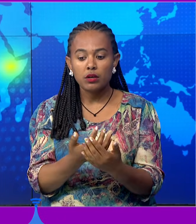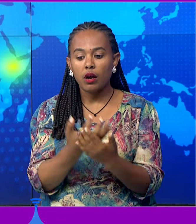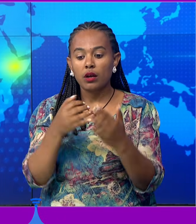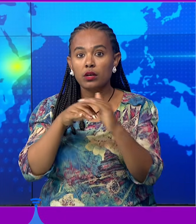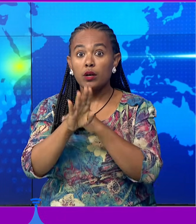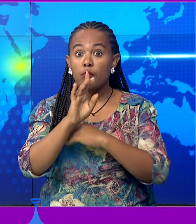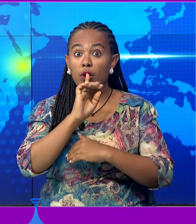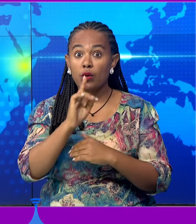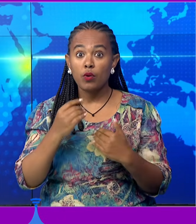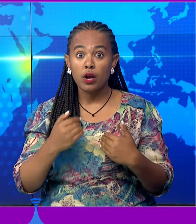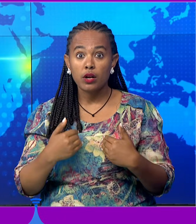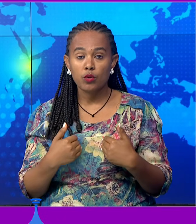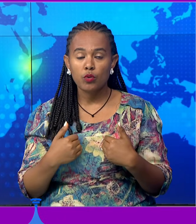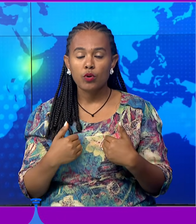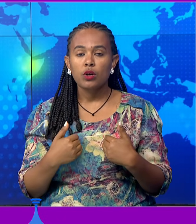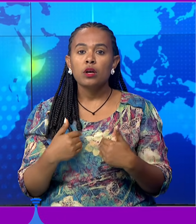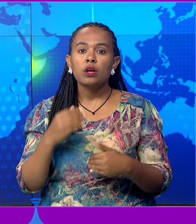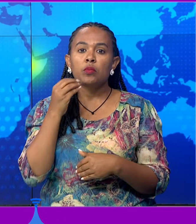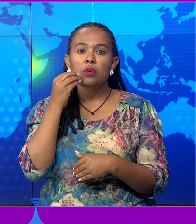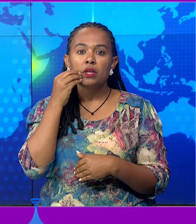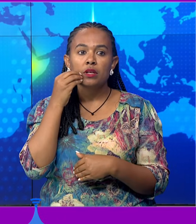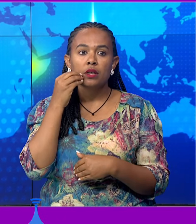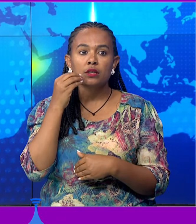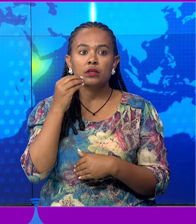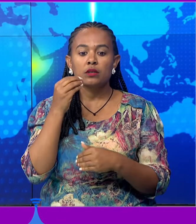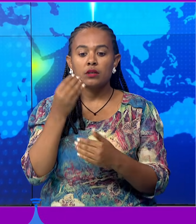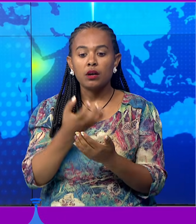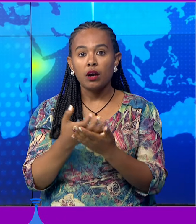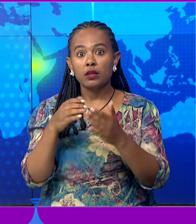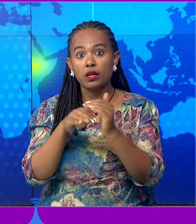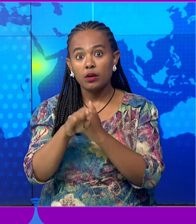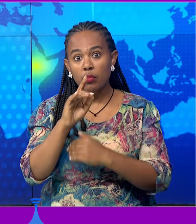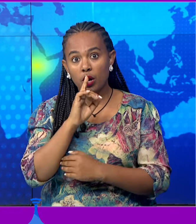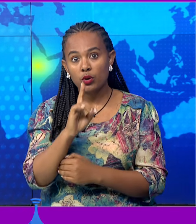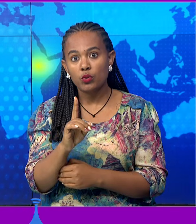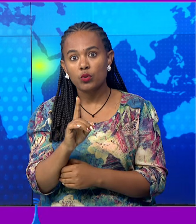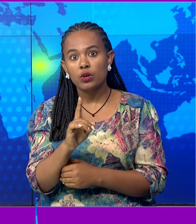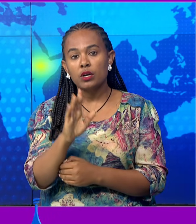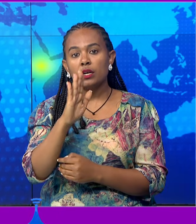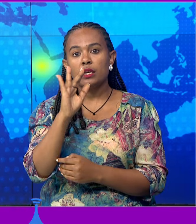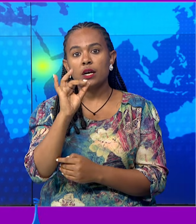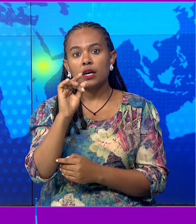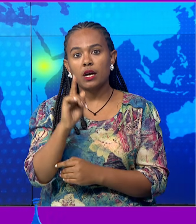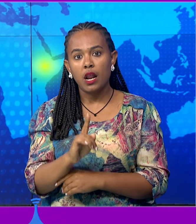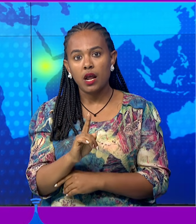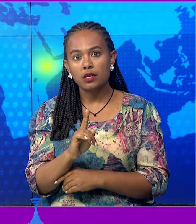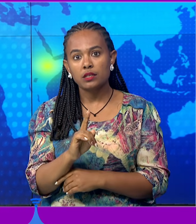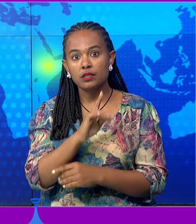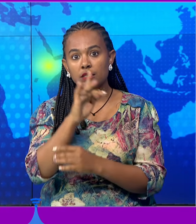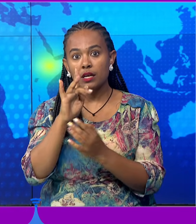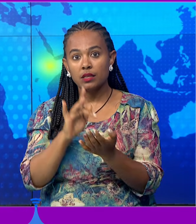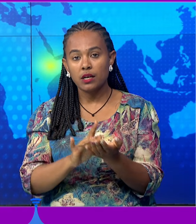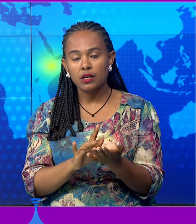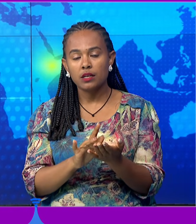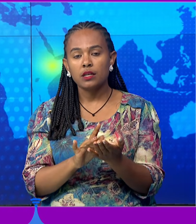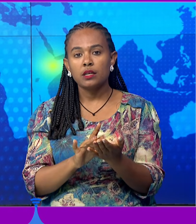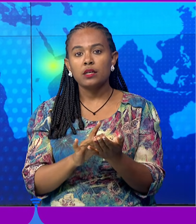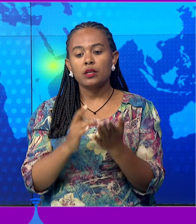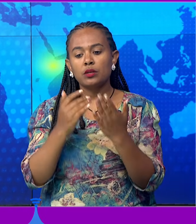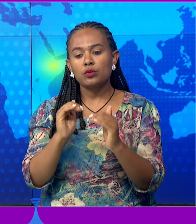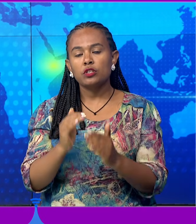ያለው። የቤተል መንዲዳ እቃ እየገባ ነው ያለው። የገላን ትራውማ ሴንተር